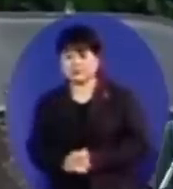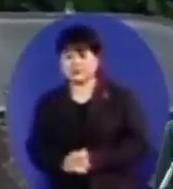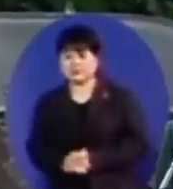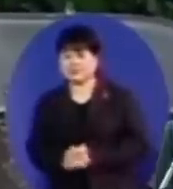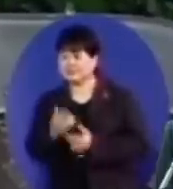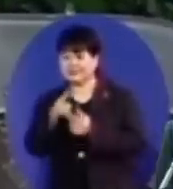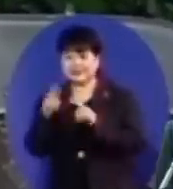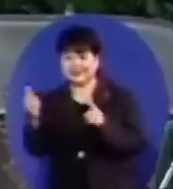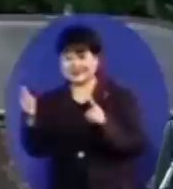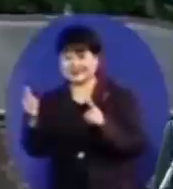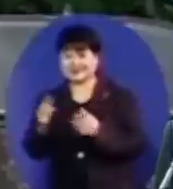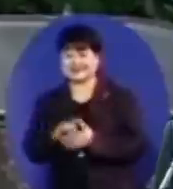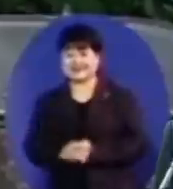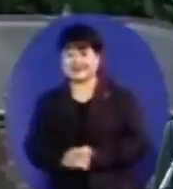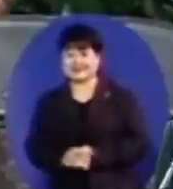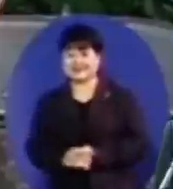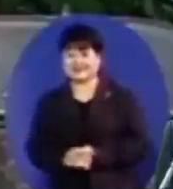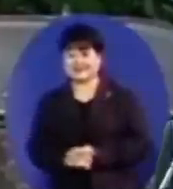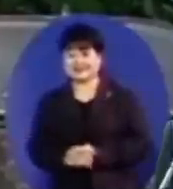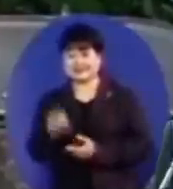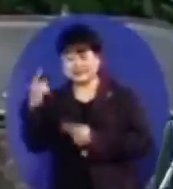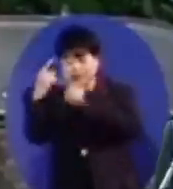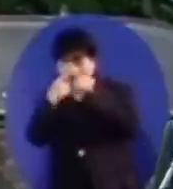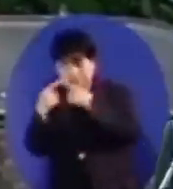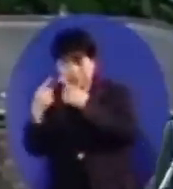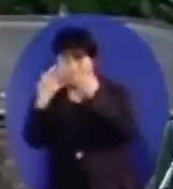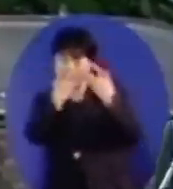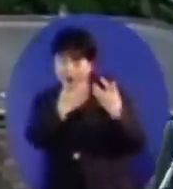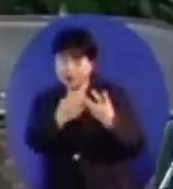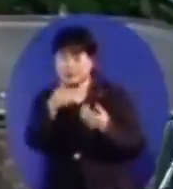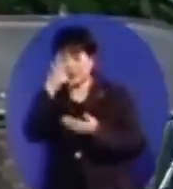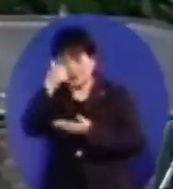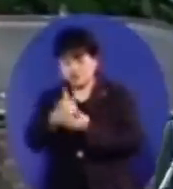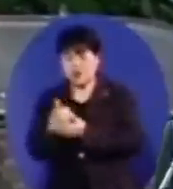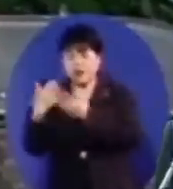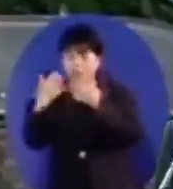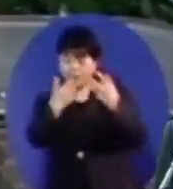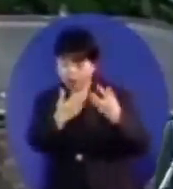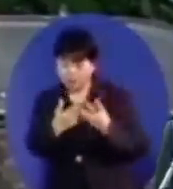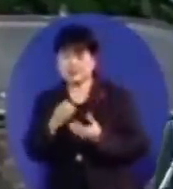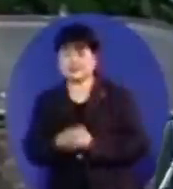않습니다. 저는 우리는 허물투성이에요. 죄특성이에요.